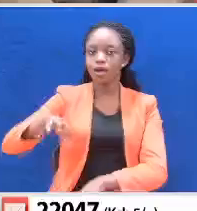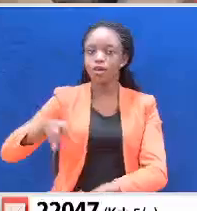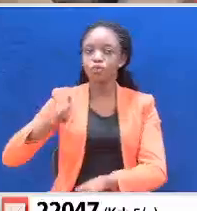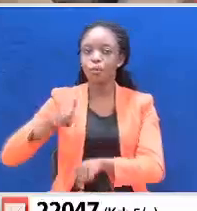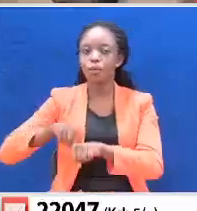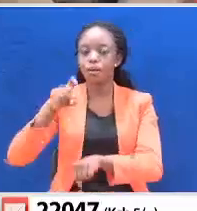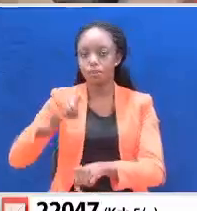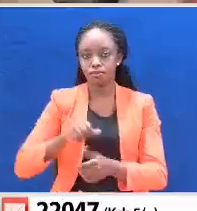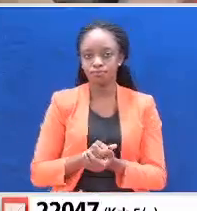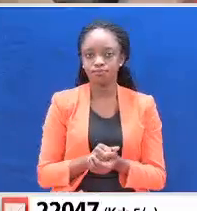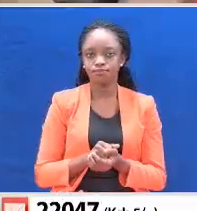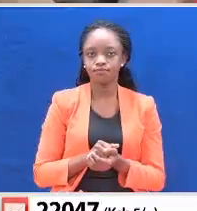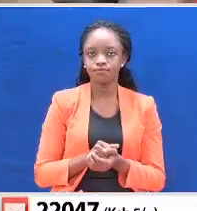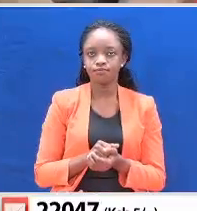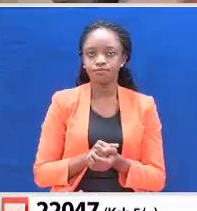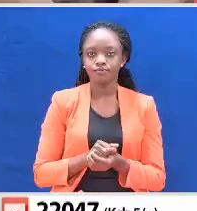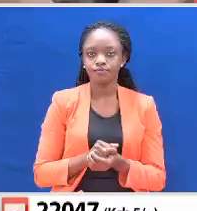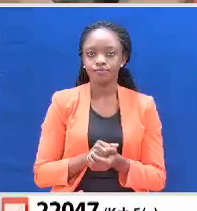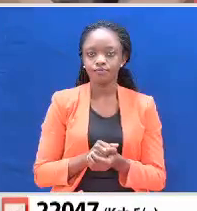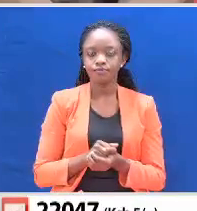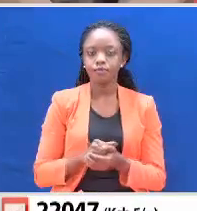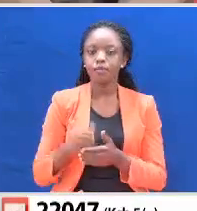Embu.